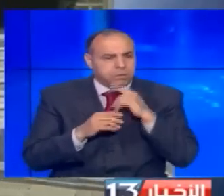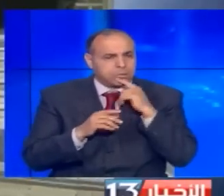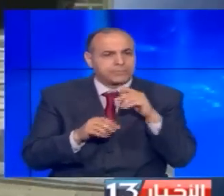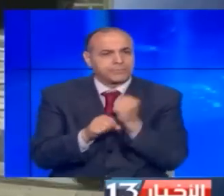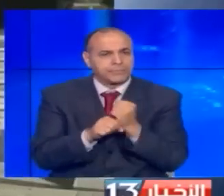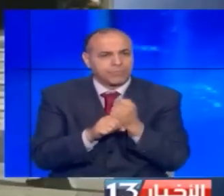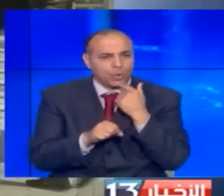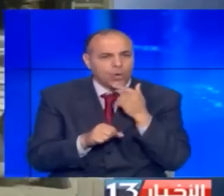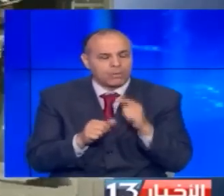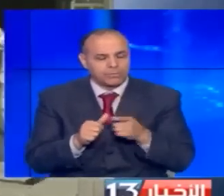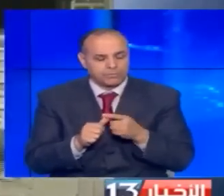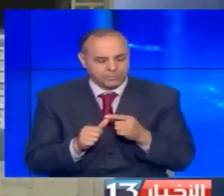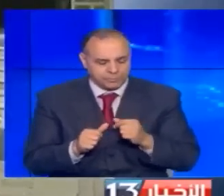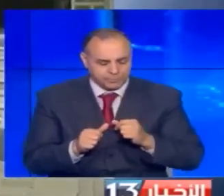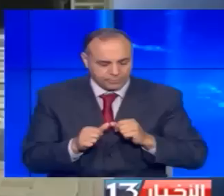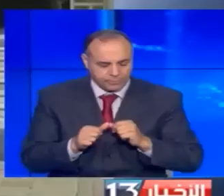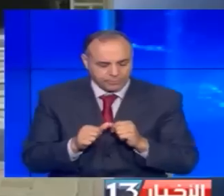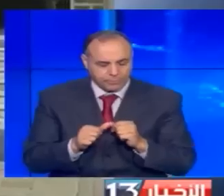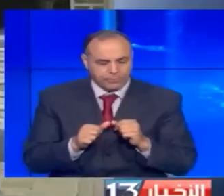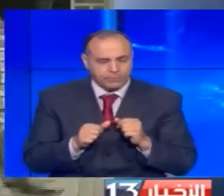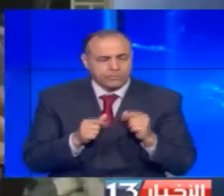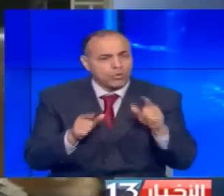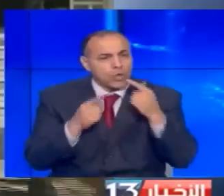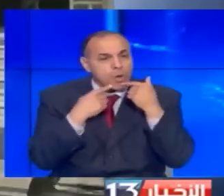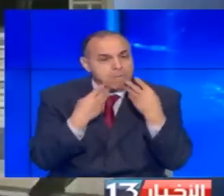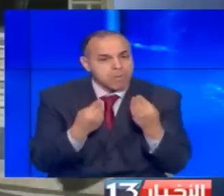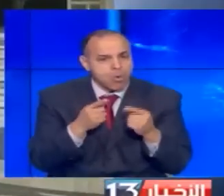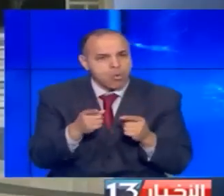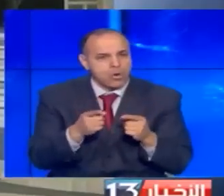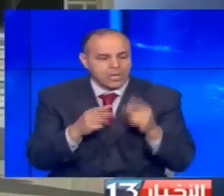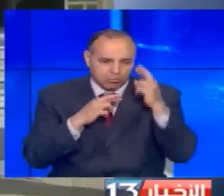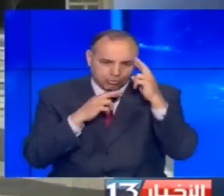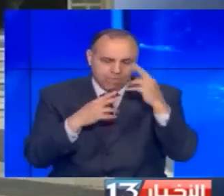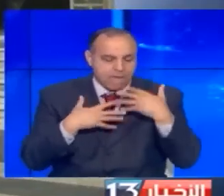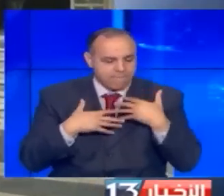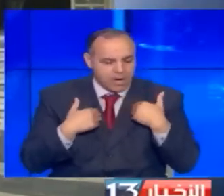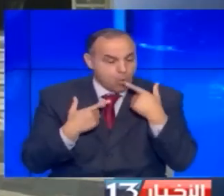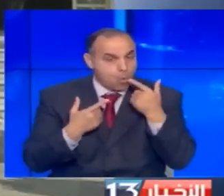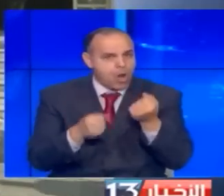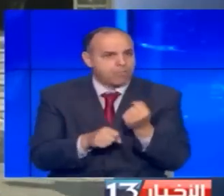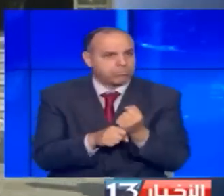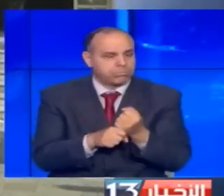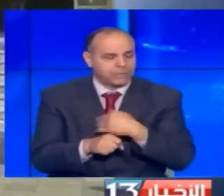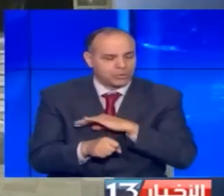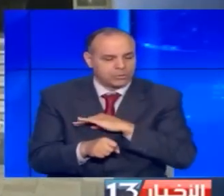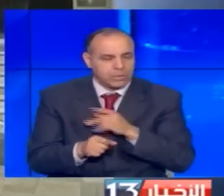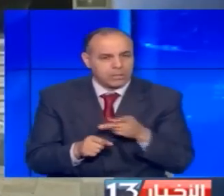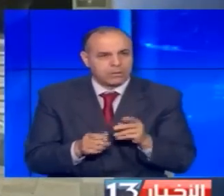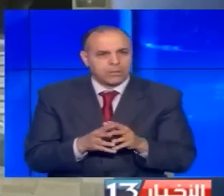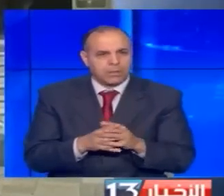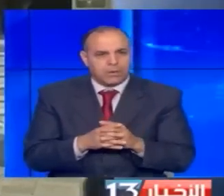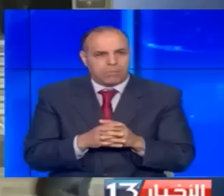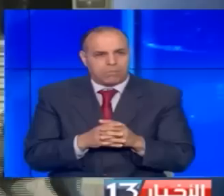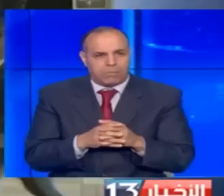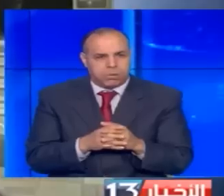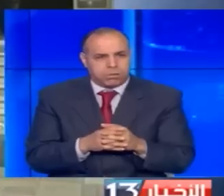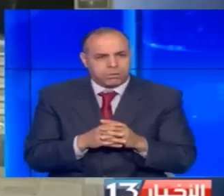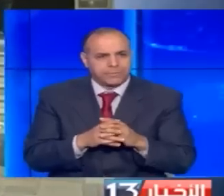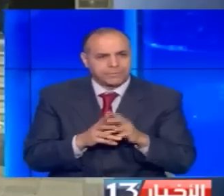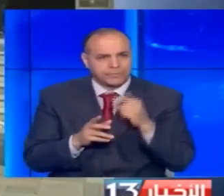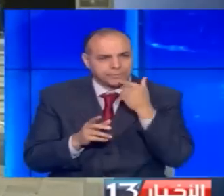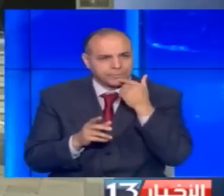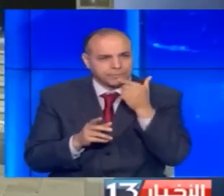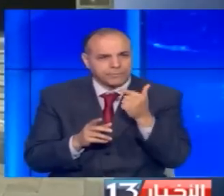من دار جمعية مشراردة، وهذا يعني شرفنا وبالعكس يزيد حملنا المسؤولية أكثر أنه الملتقى ينفتح على محيط